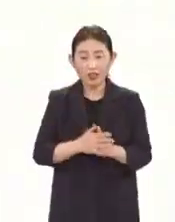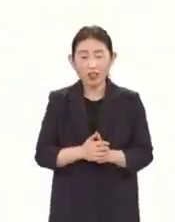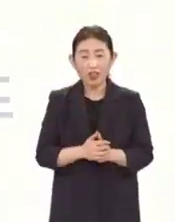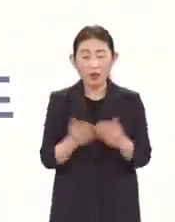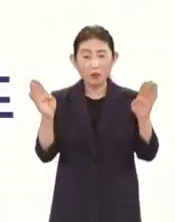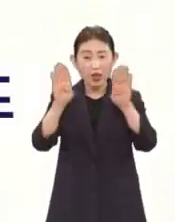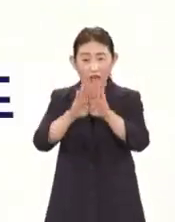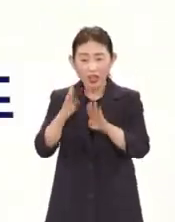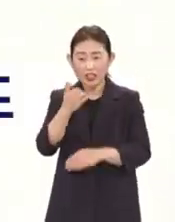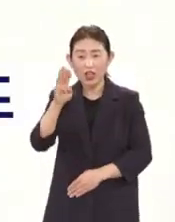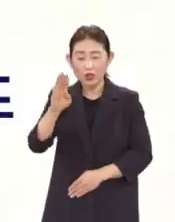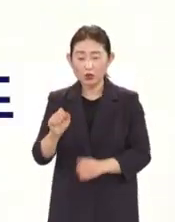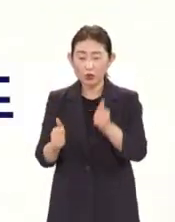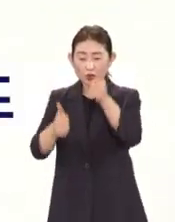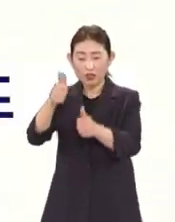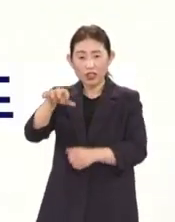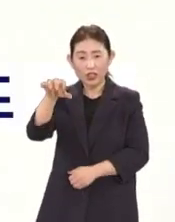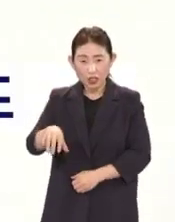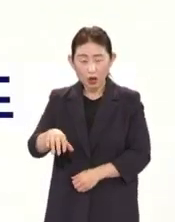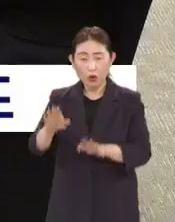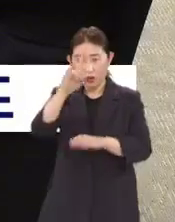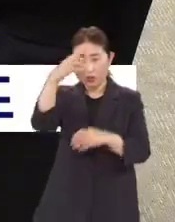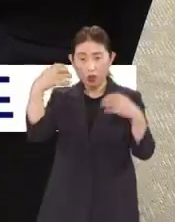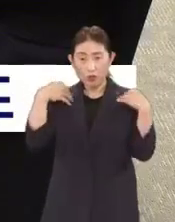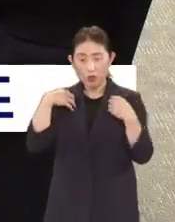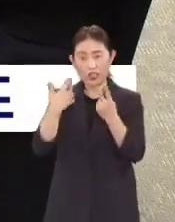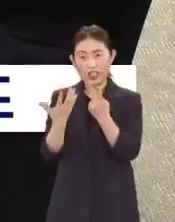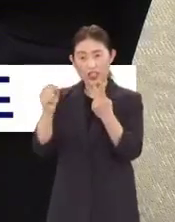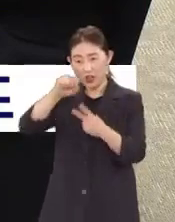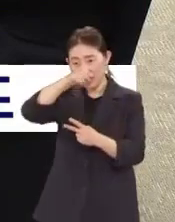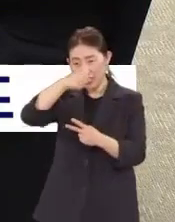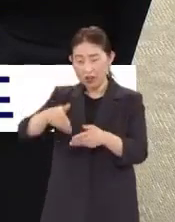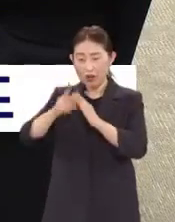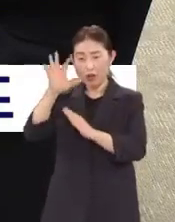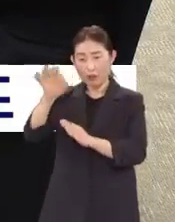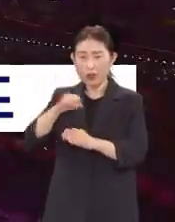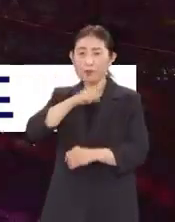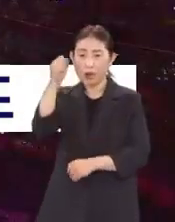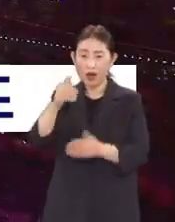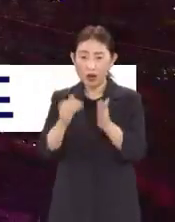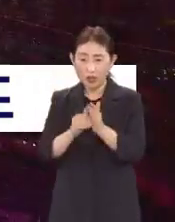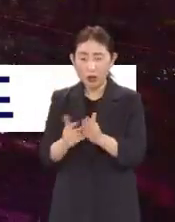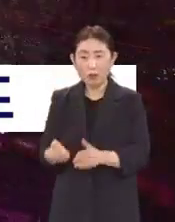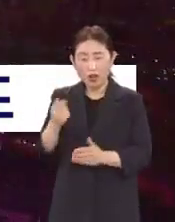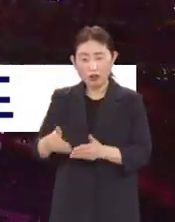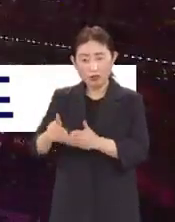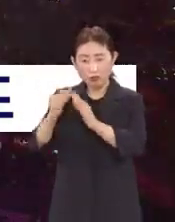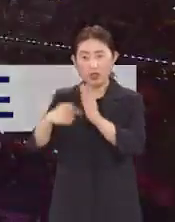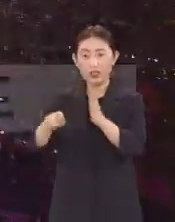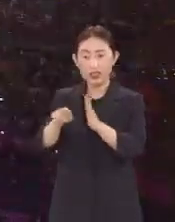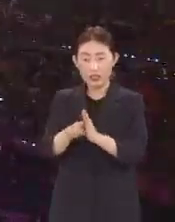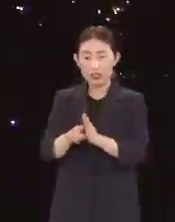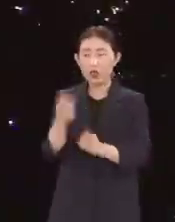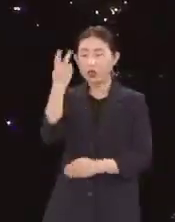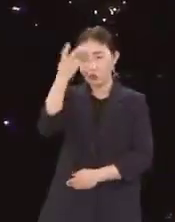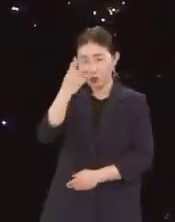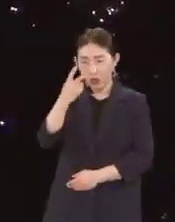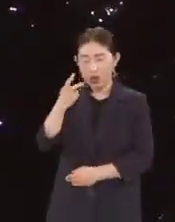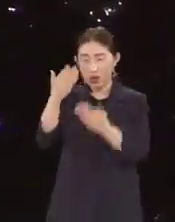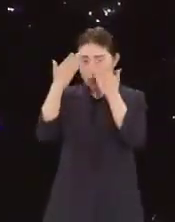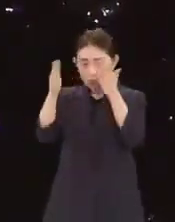해식이 열리는 세종종합경기장은 올해 정부 예산안에 2억원에 건립비가 포함됐지만 빠른 건립을 위해서는 예비타당성